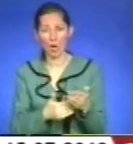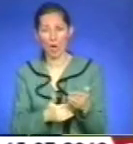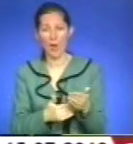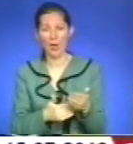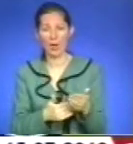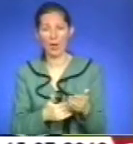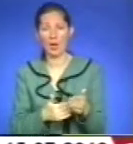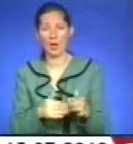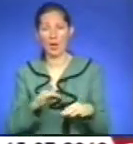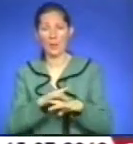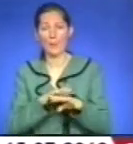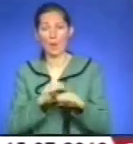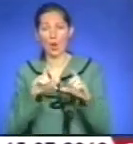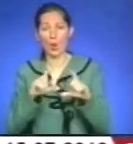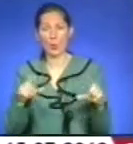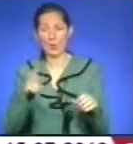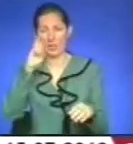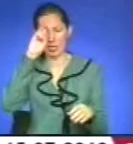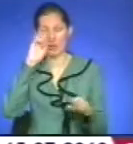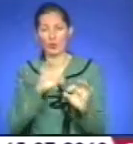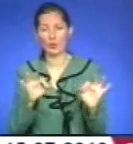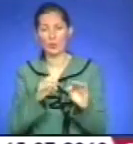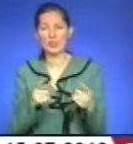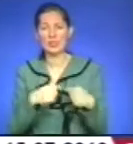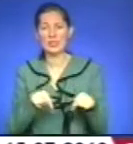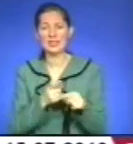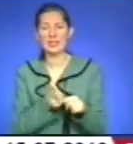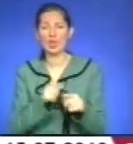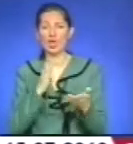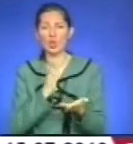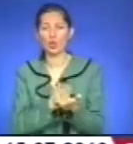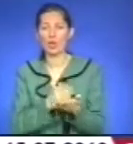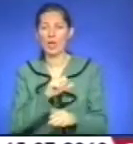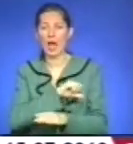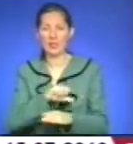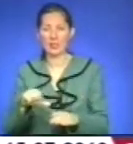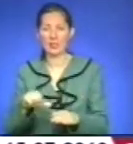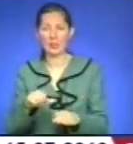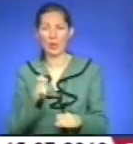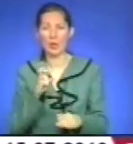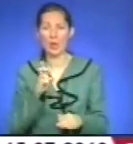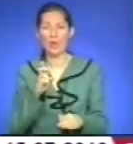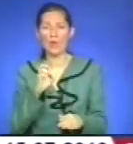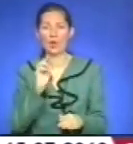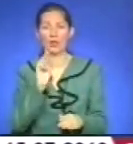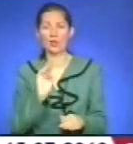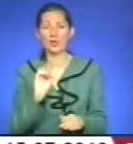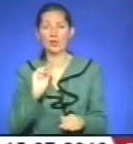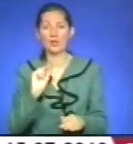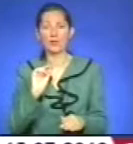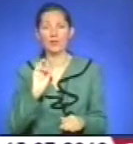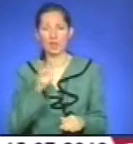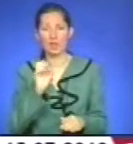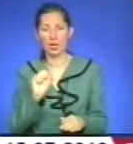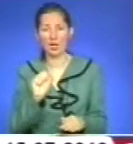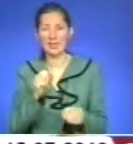програмно-апаратних комплексах Державної інформаційної системи, які розташовані за адресами бульвар Шевченка, 10, це, власне, тут,